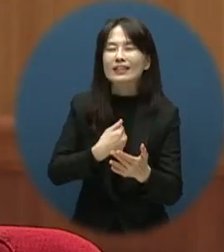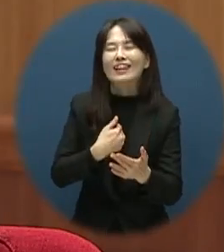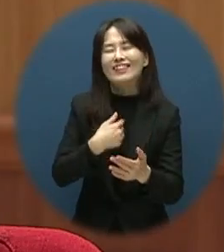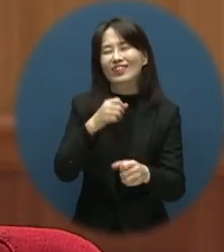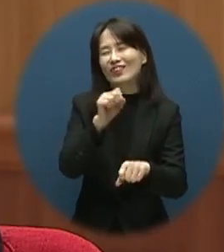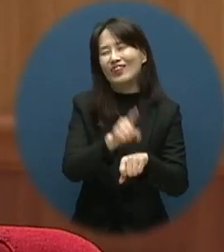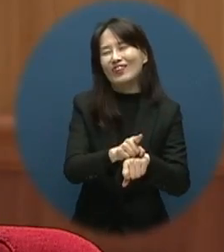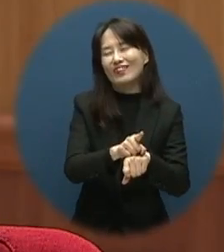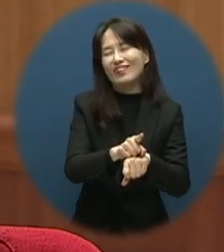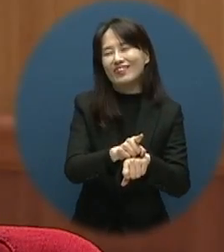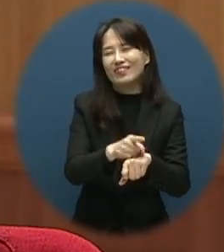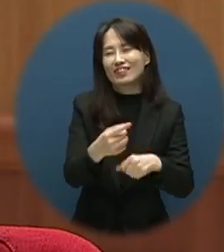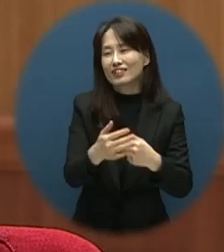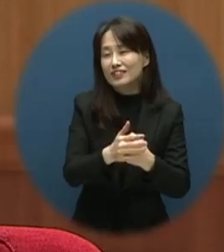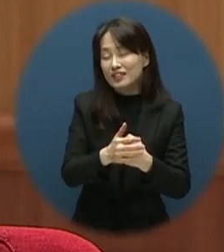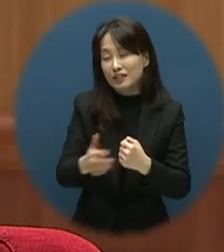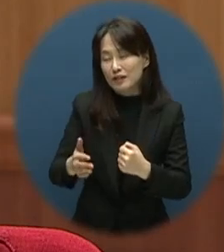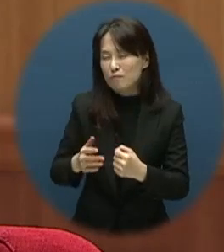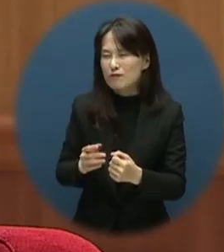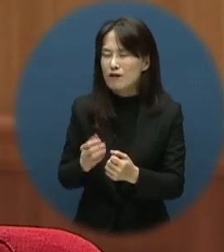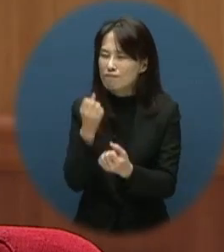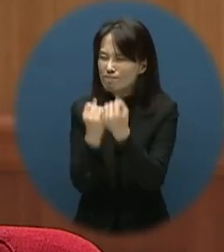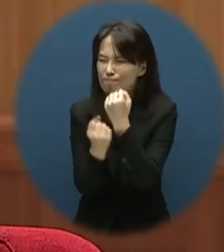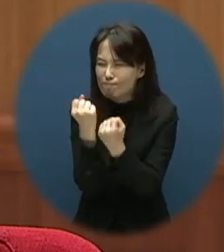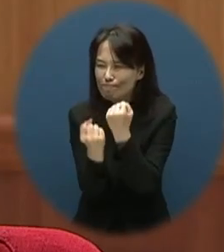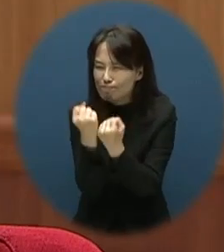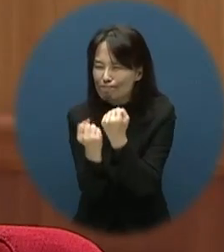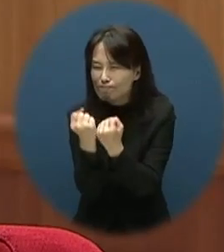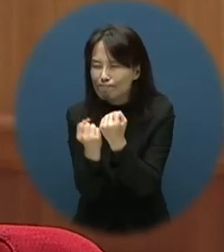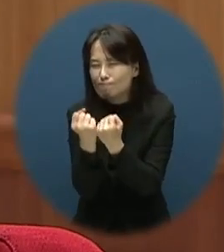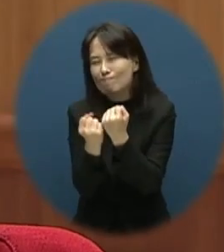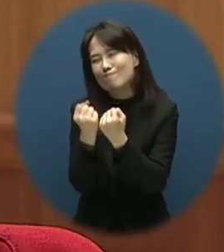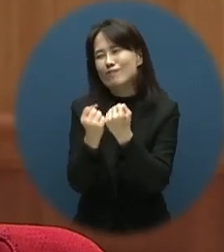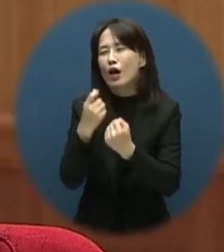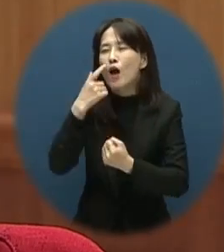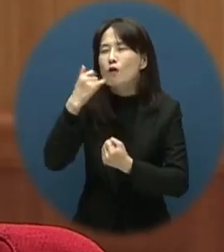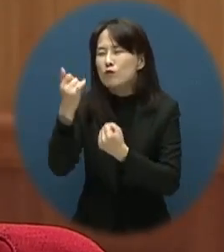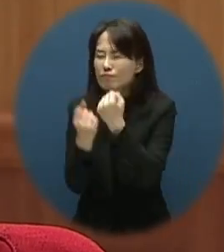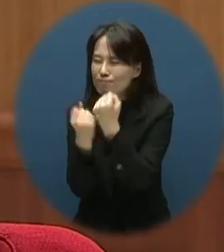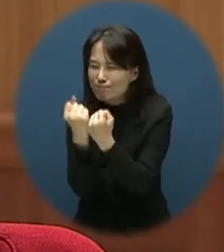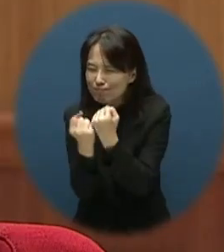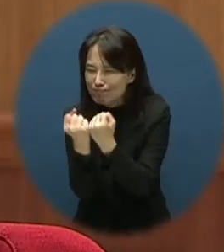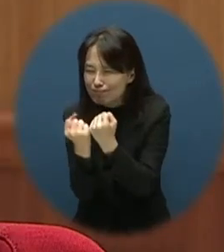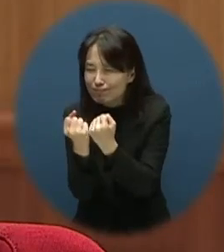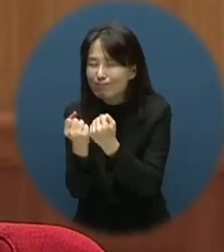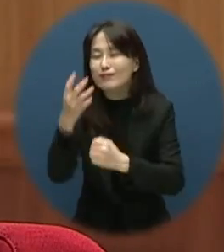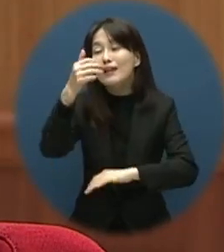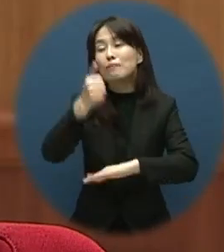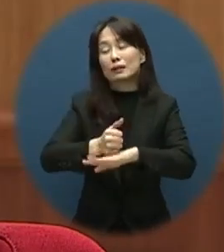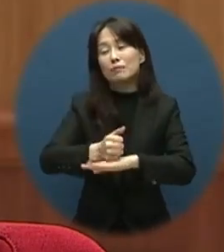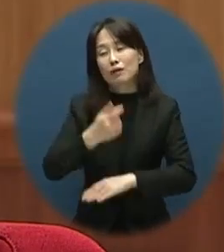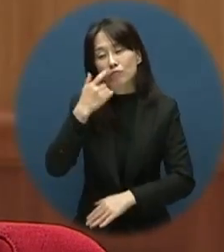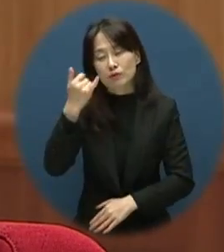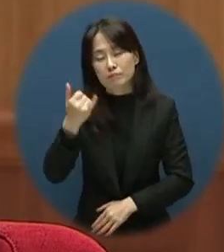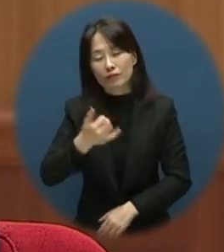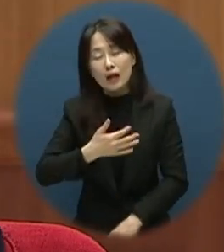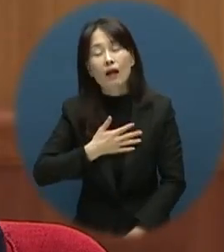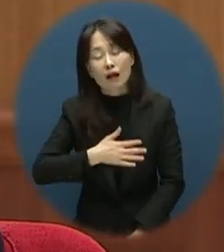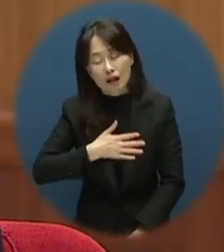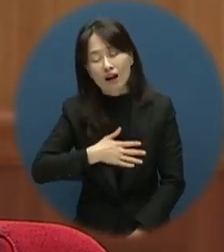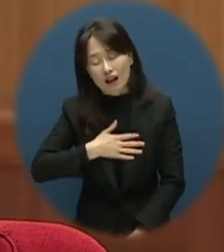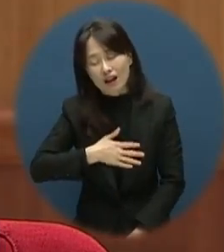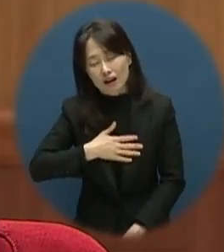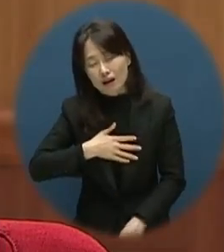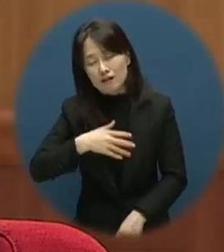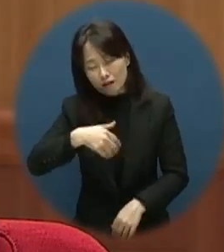목표 있으면은 가는 거예요. 뭐 한 설득 좀 했죠 우리 아버님. 그래서 네. 결론적으로 그래 알았어 뭐 그럼